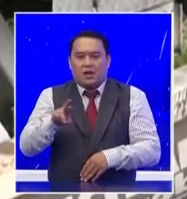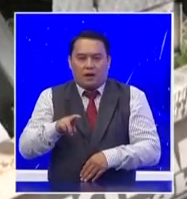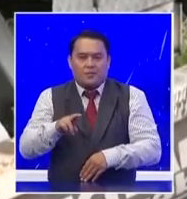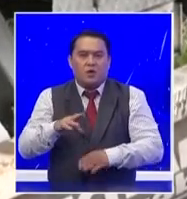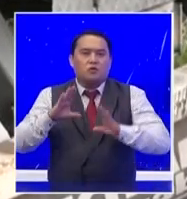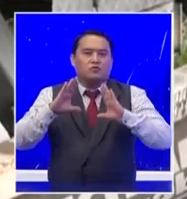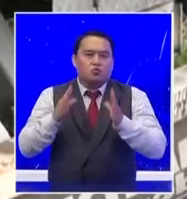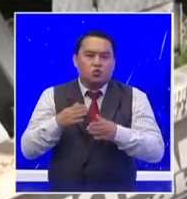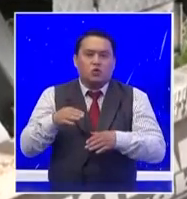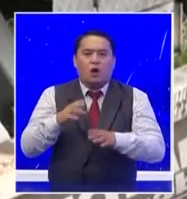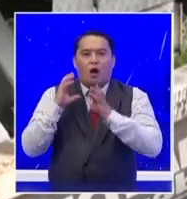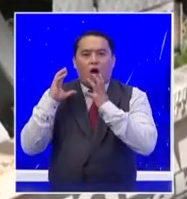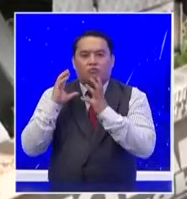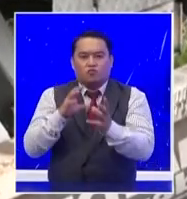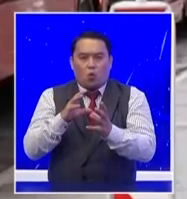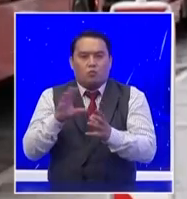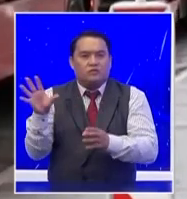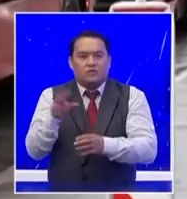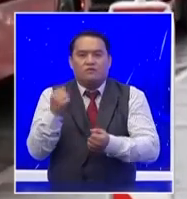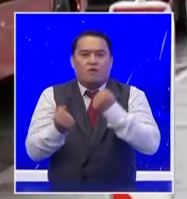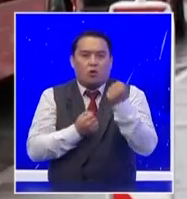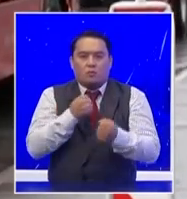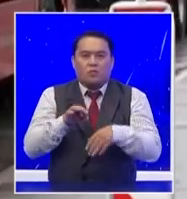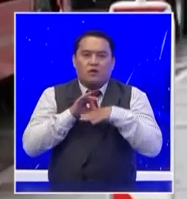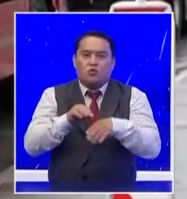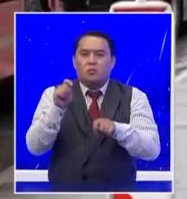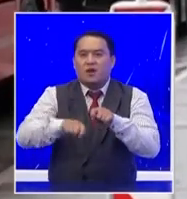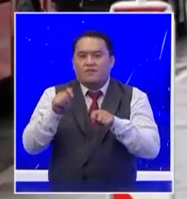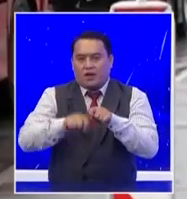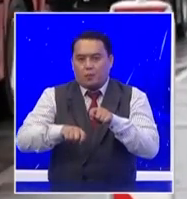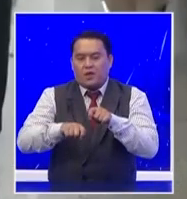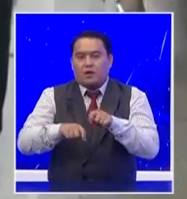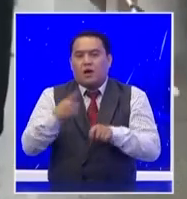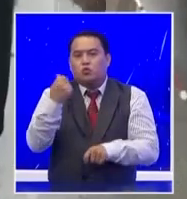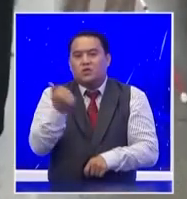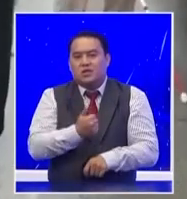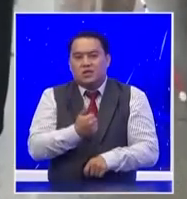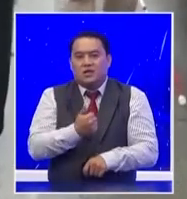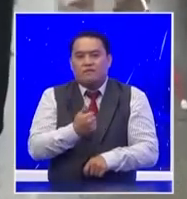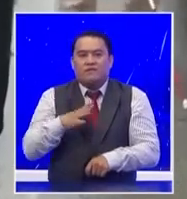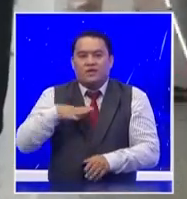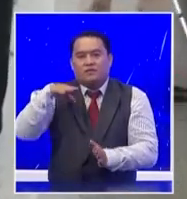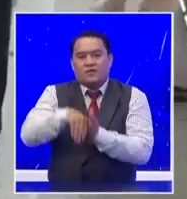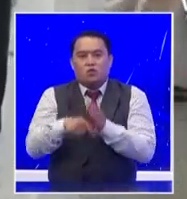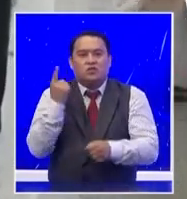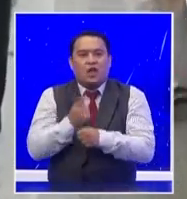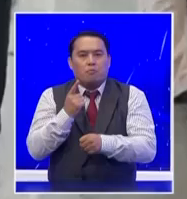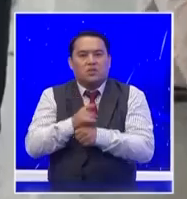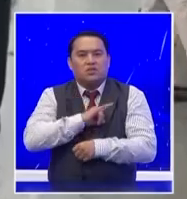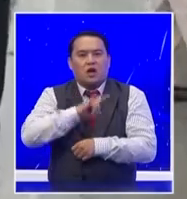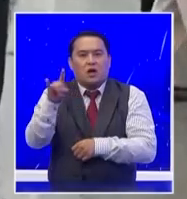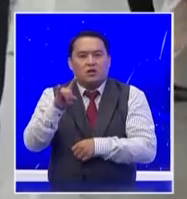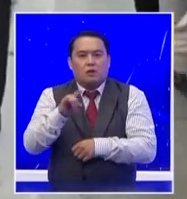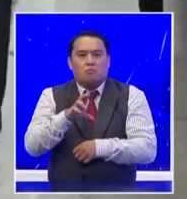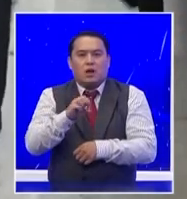В случае, если это автобус, все пассажиры и водитель проходят проверку. Неделю назад Вена уже ввела запрет на авиасообщение со